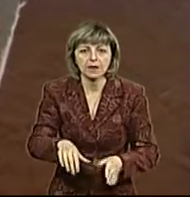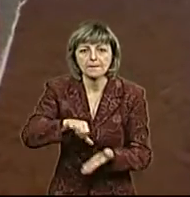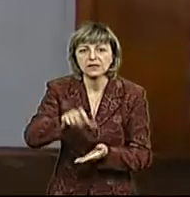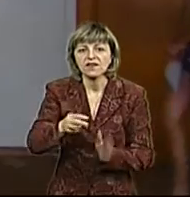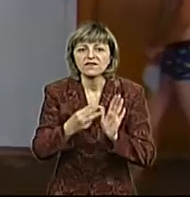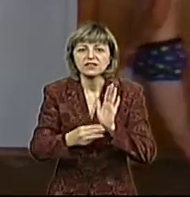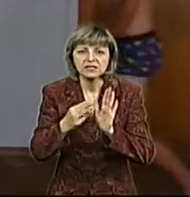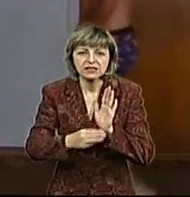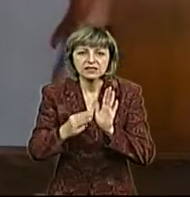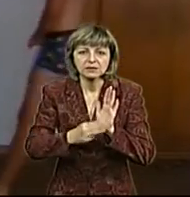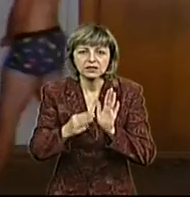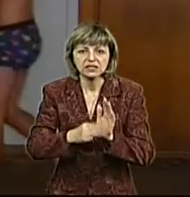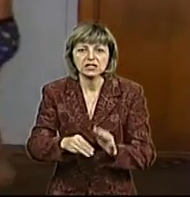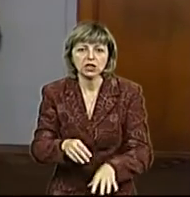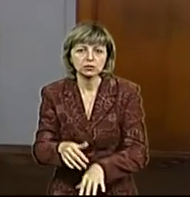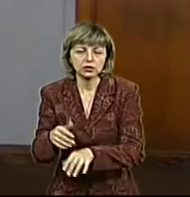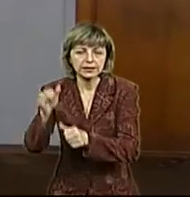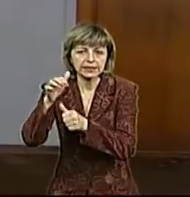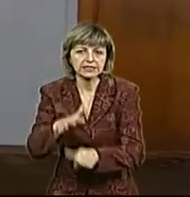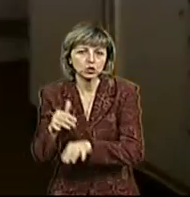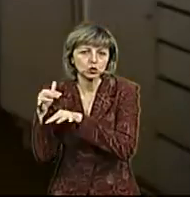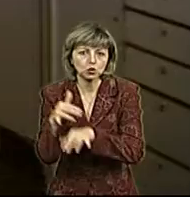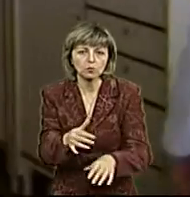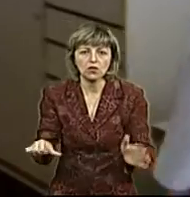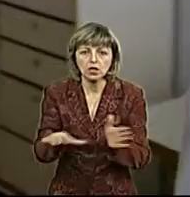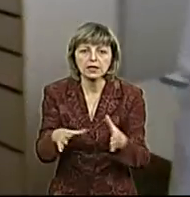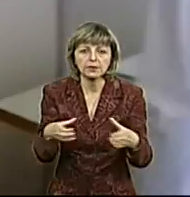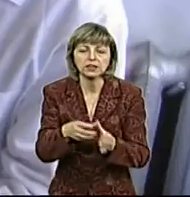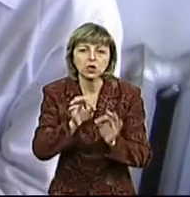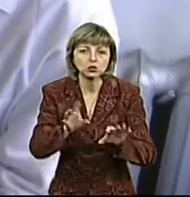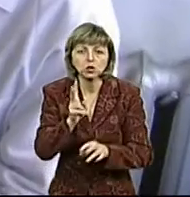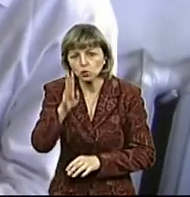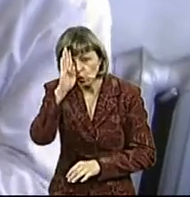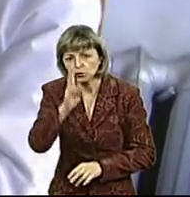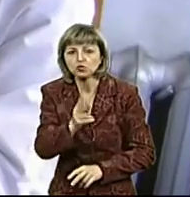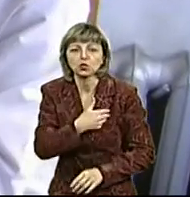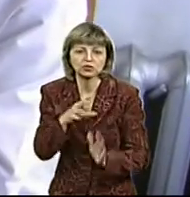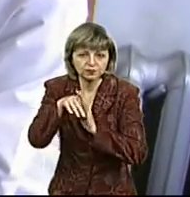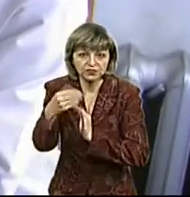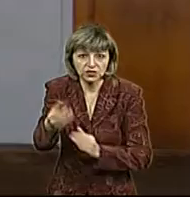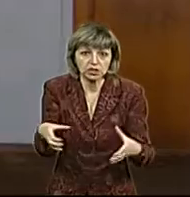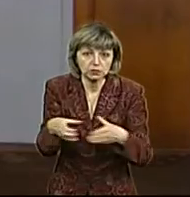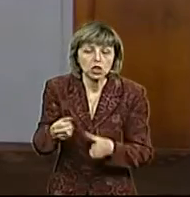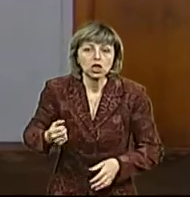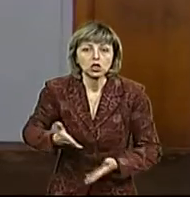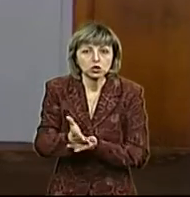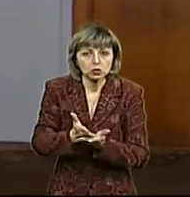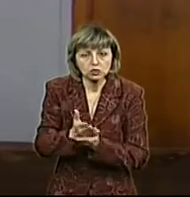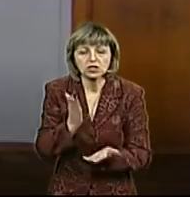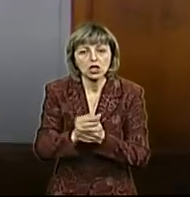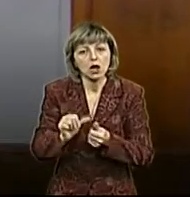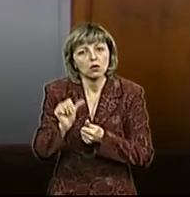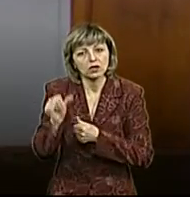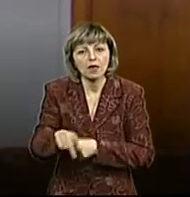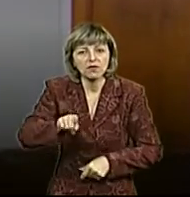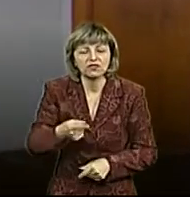80-ї десантно-штурмової бригади Богдан Яблуновський каже, що до хлопців, які захочуть у них служити, є особливі вимоги. Вимагається